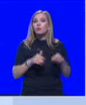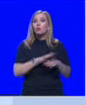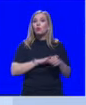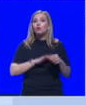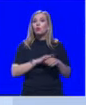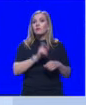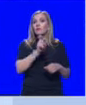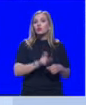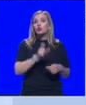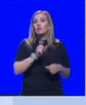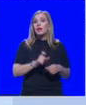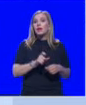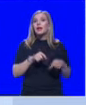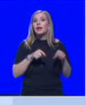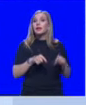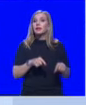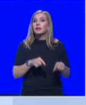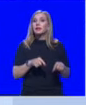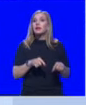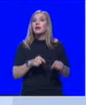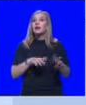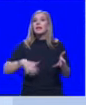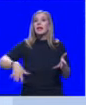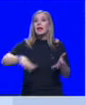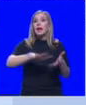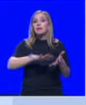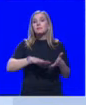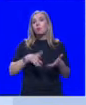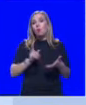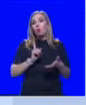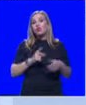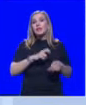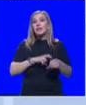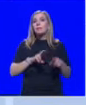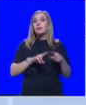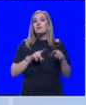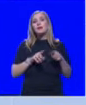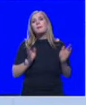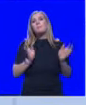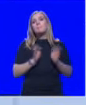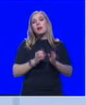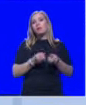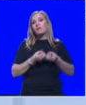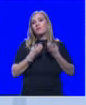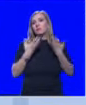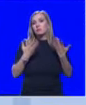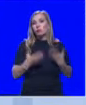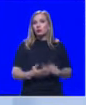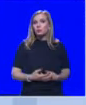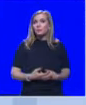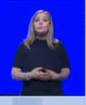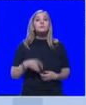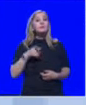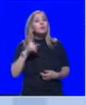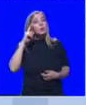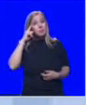основният играч, ключовата роля да изиграва на терен отново Делян Пеевски, но това е по-малко вероятния вариант. Смятате ли,